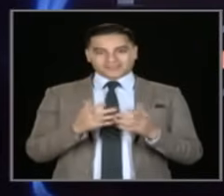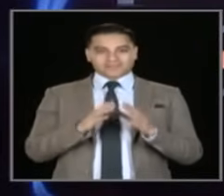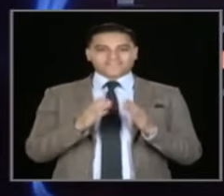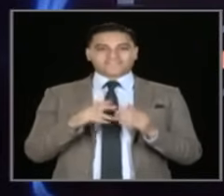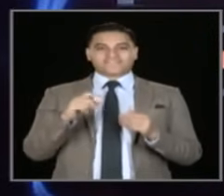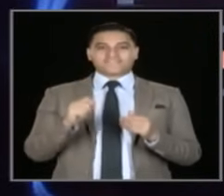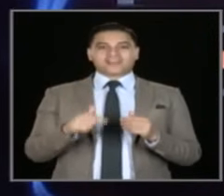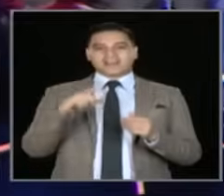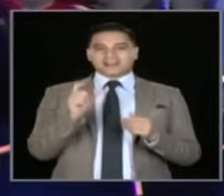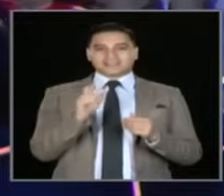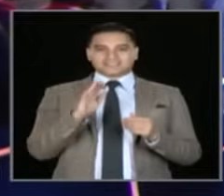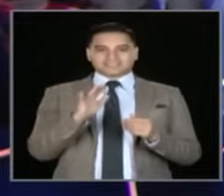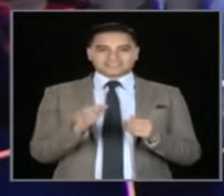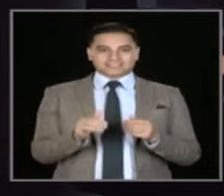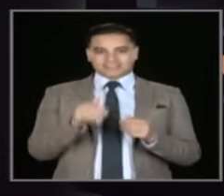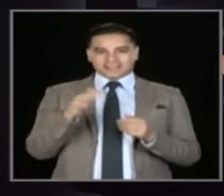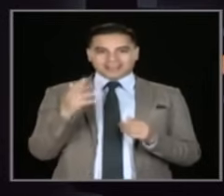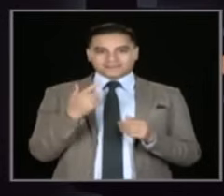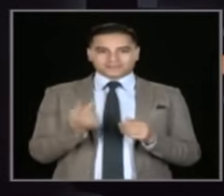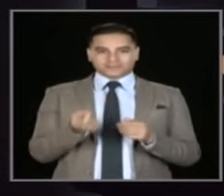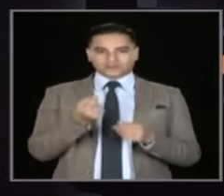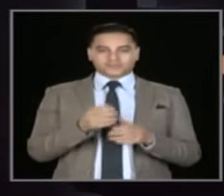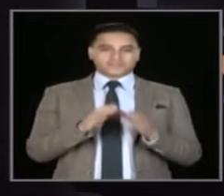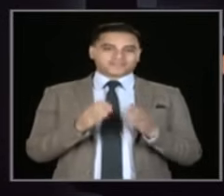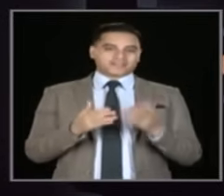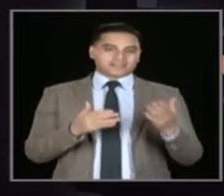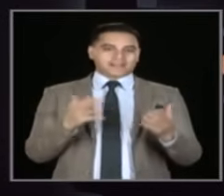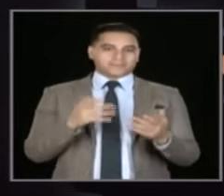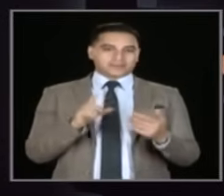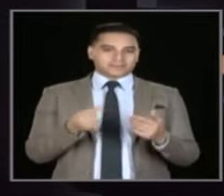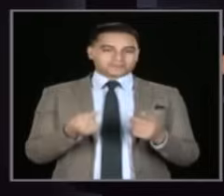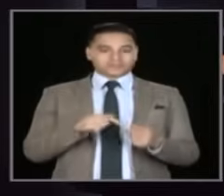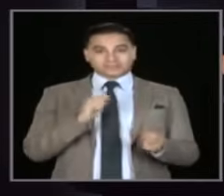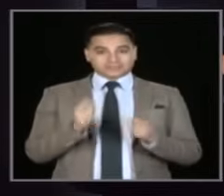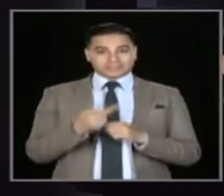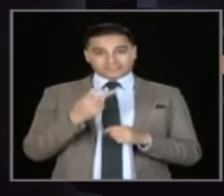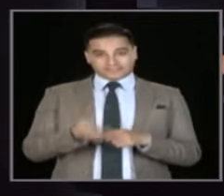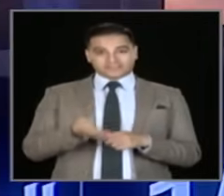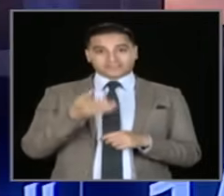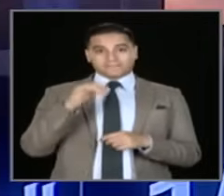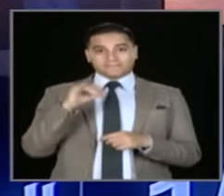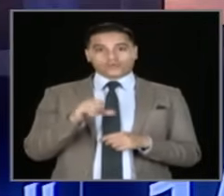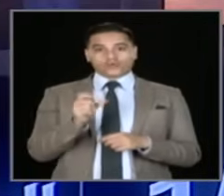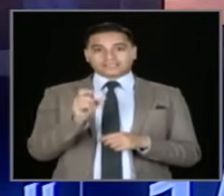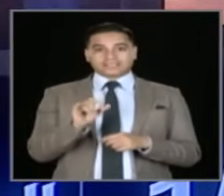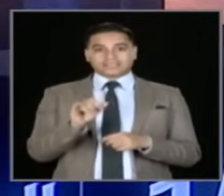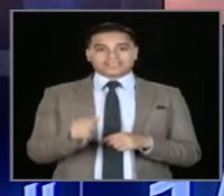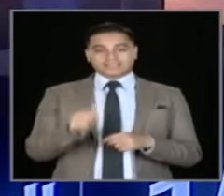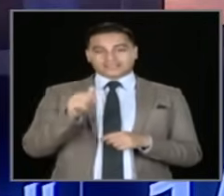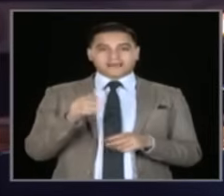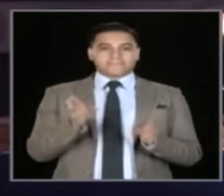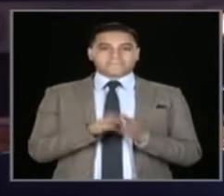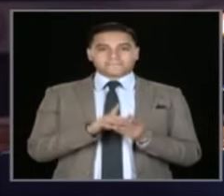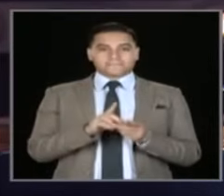فالنسيا 55، البصمة 15. البصمة تغييرين، مونيا وائل نزلت مكان جهاد